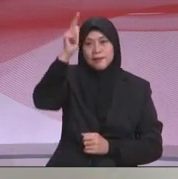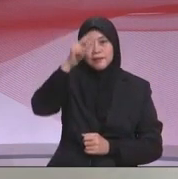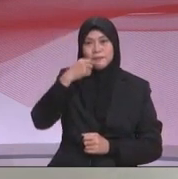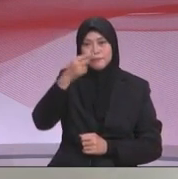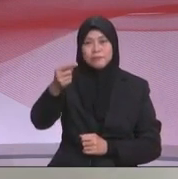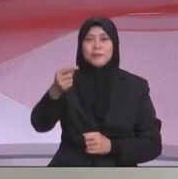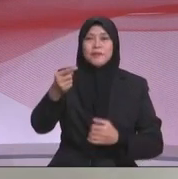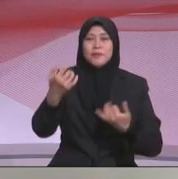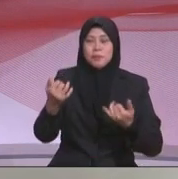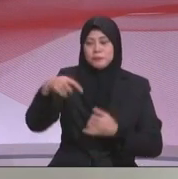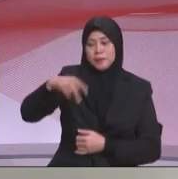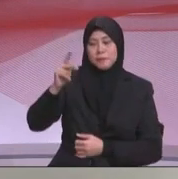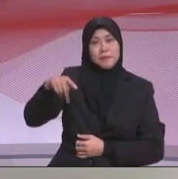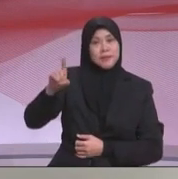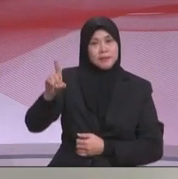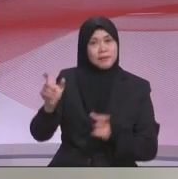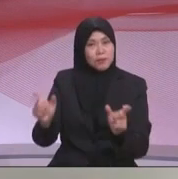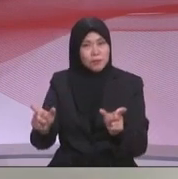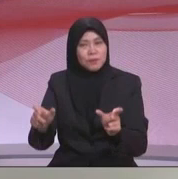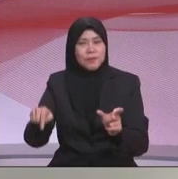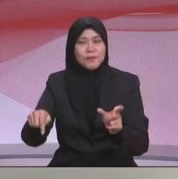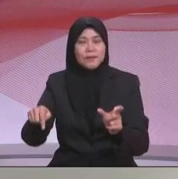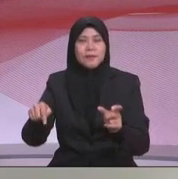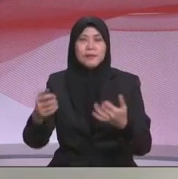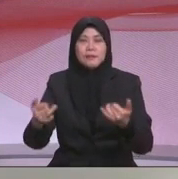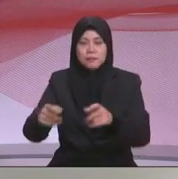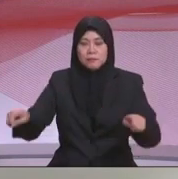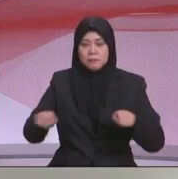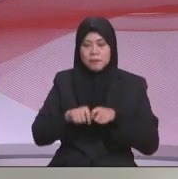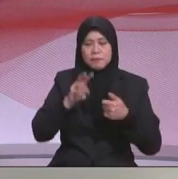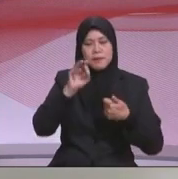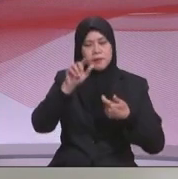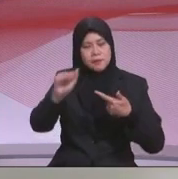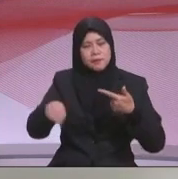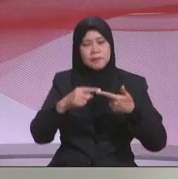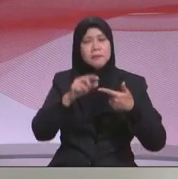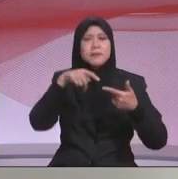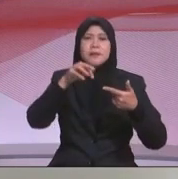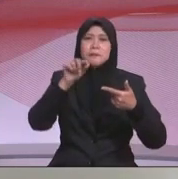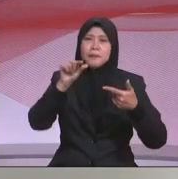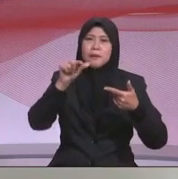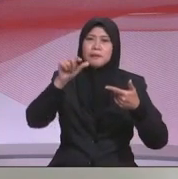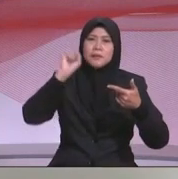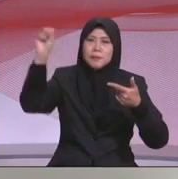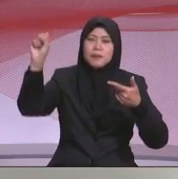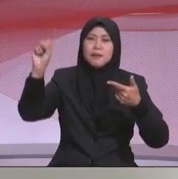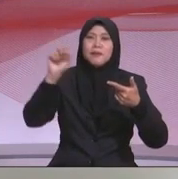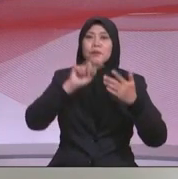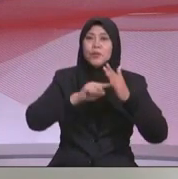telah melaksanakan PKPD di K Avenue Mega City Penampang Sabah mulai